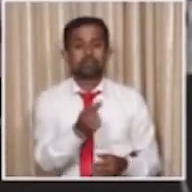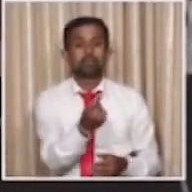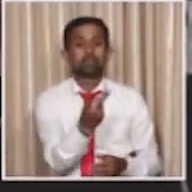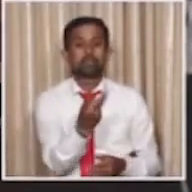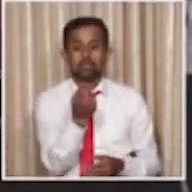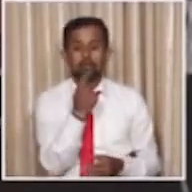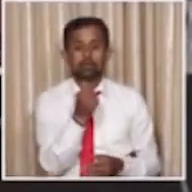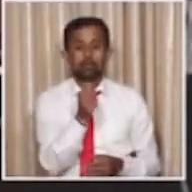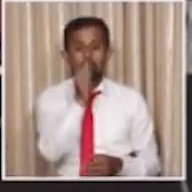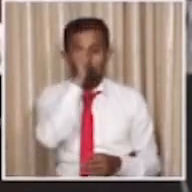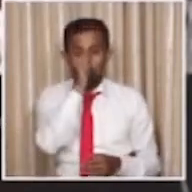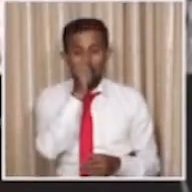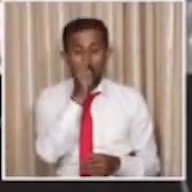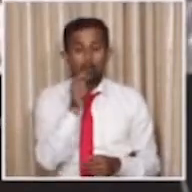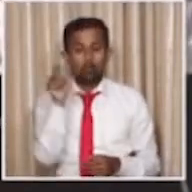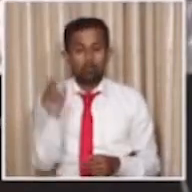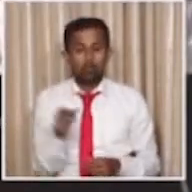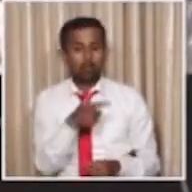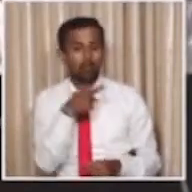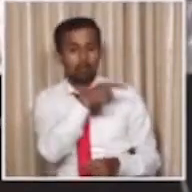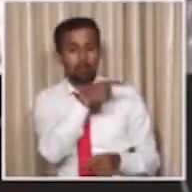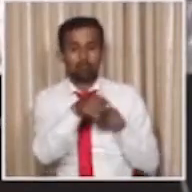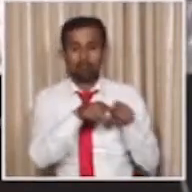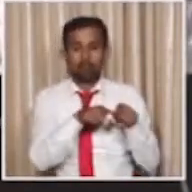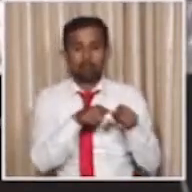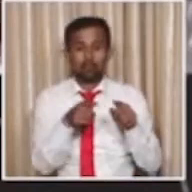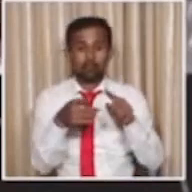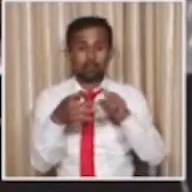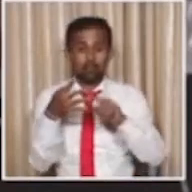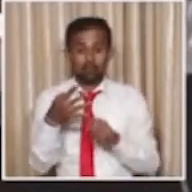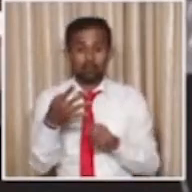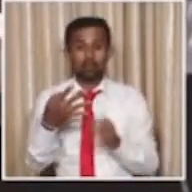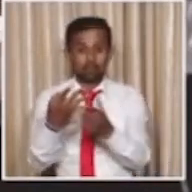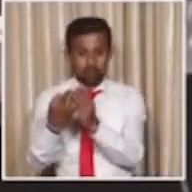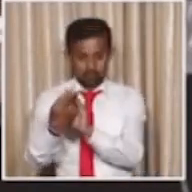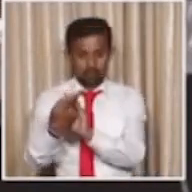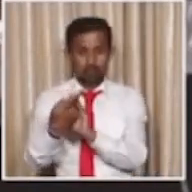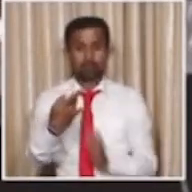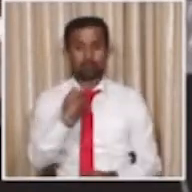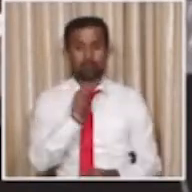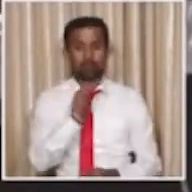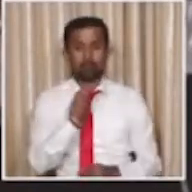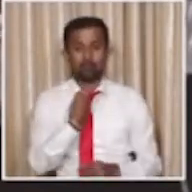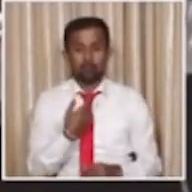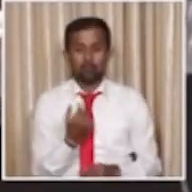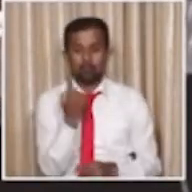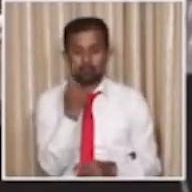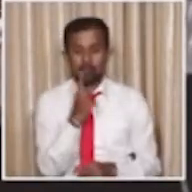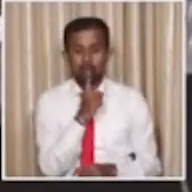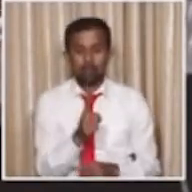කිව්වද දැන් පිප්පකොට් කාරේ කතාව? අනික් කැටන් ගිල්ල දික් කරනවා වගේ නෙවෙයි, මේ ඇඟිලි අනුපතරත් හැරෙනවා. විලාසර මන්ත්‍රී මට විනාඩියක්